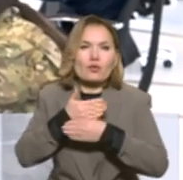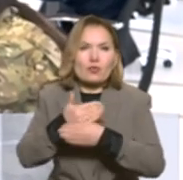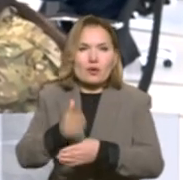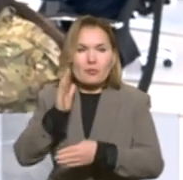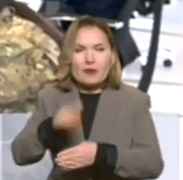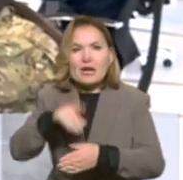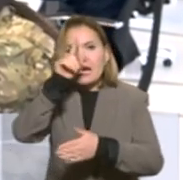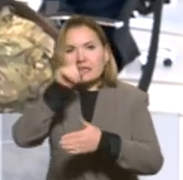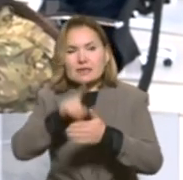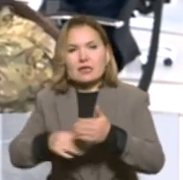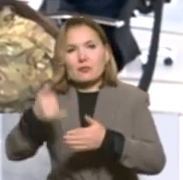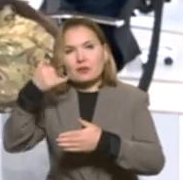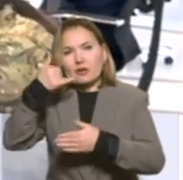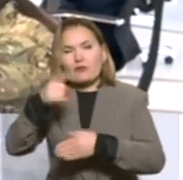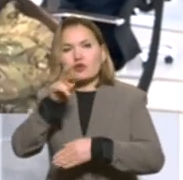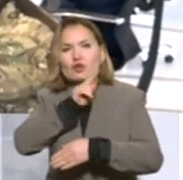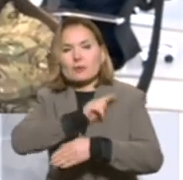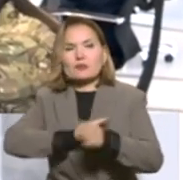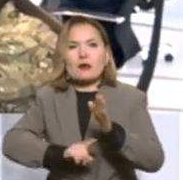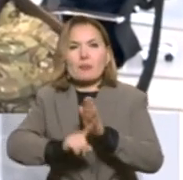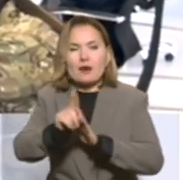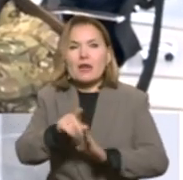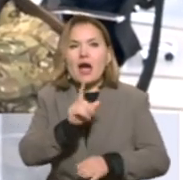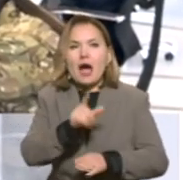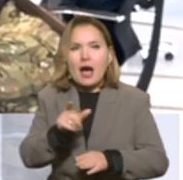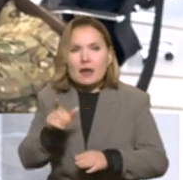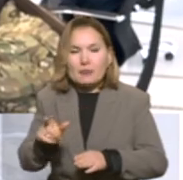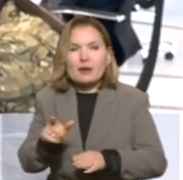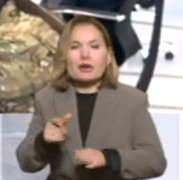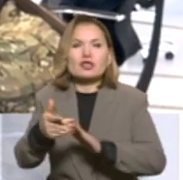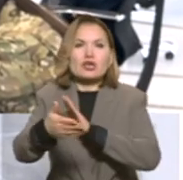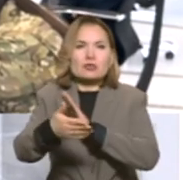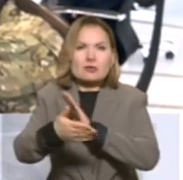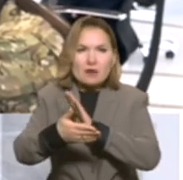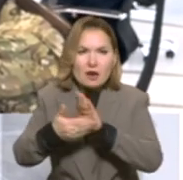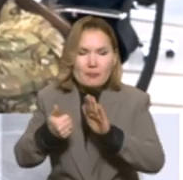Сенім телефондары жұмыс істейді. Азаматтардың әрбір шақыруына дереу жауап беріледі.